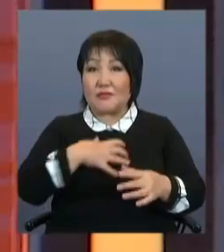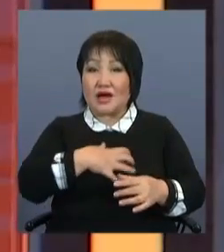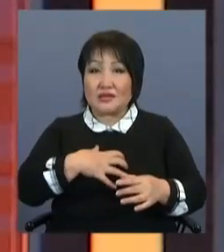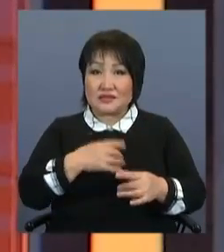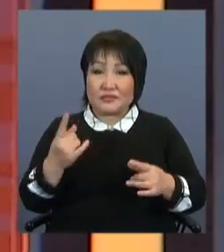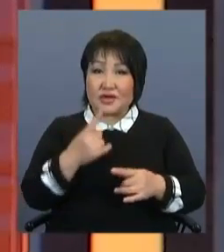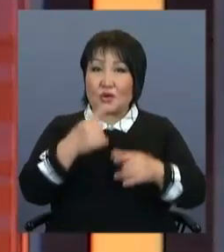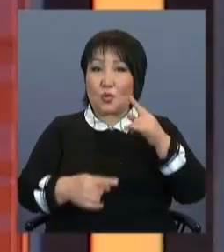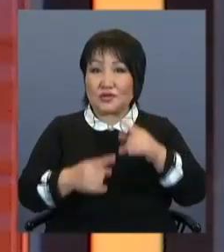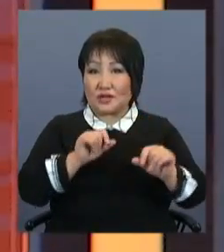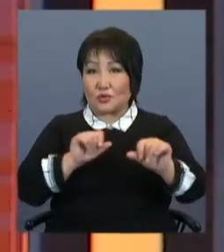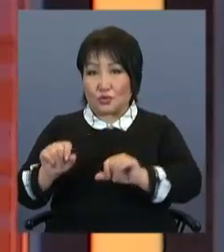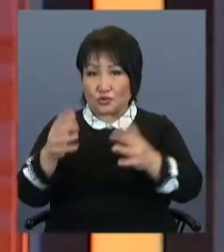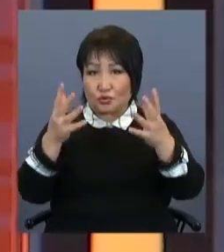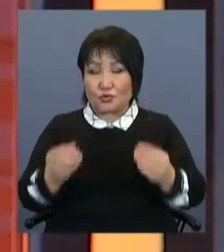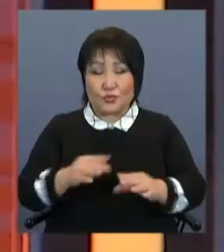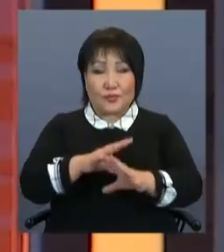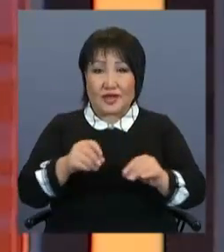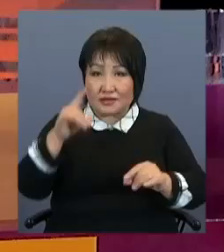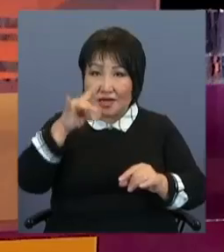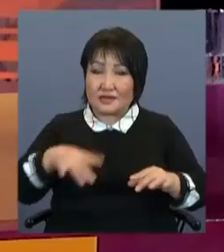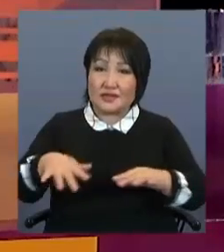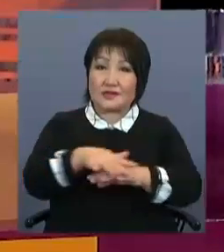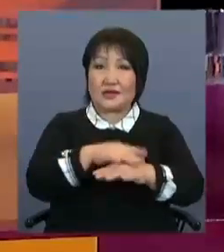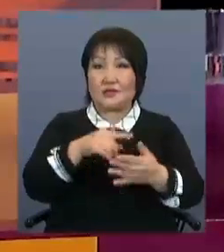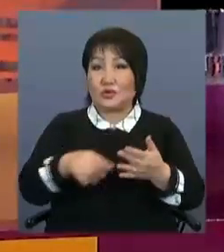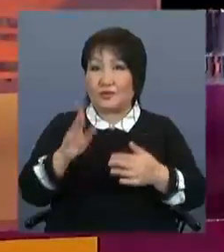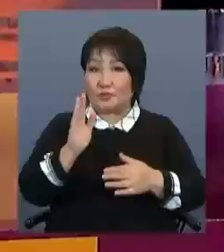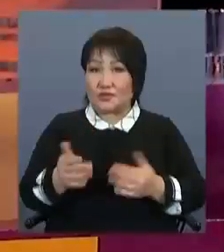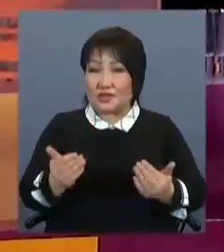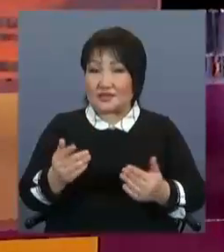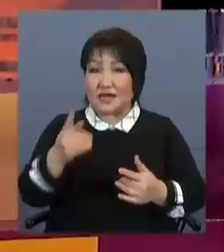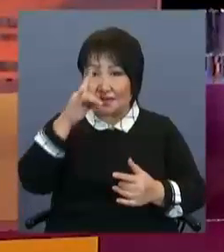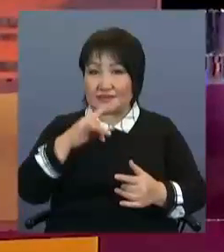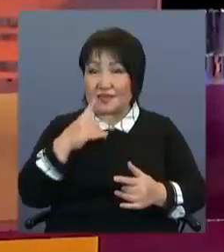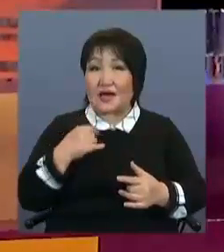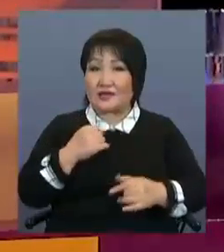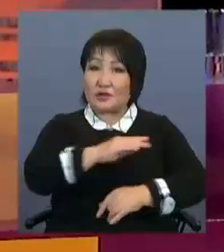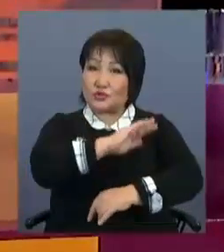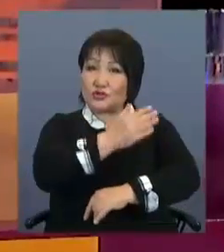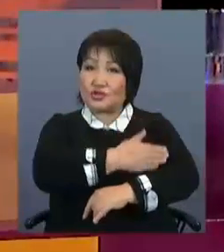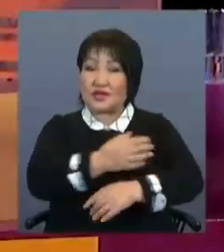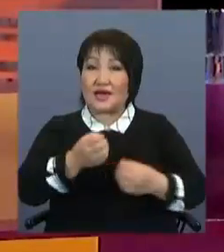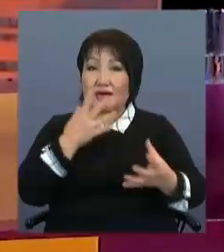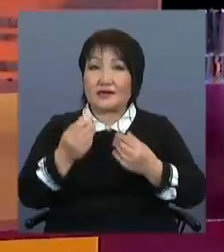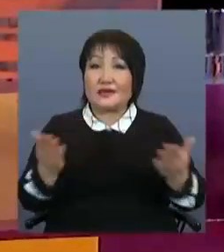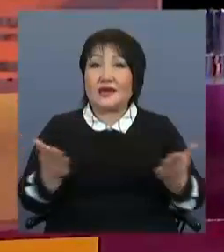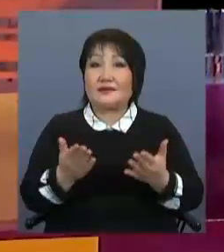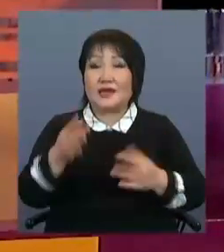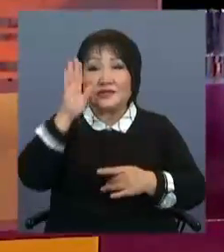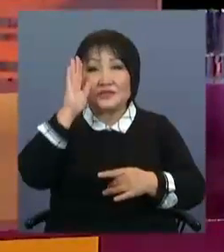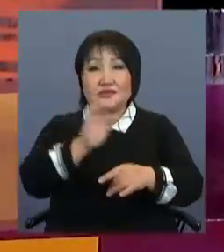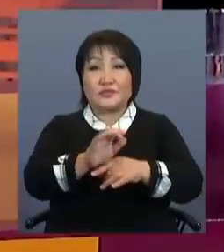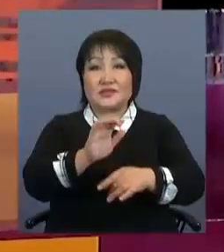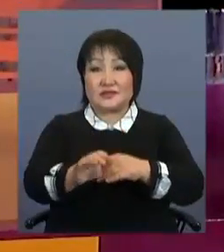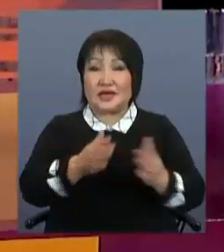отан қорғаушылар күнін күллі қазақстандықтар тойламақ. Қазіргі Қазақстанның қарулы күшінің қарқыны қандай? Әскерден қашатын жігерсіз жігіттерді тәртіпке